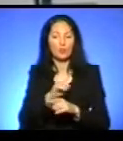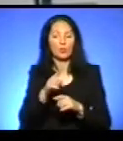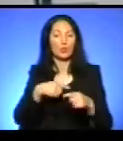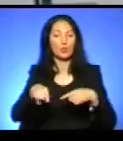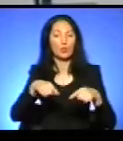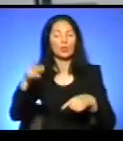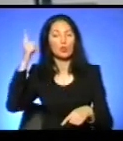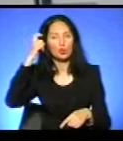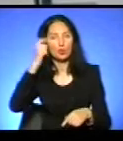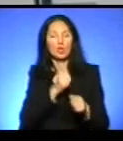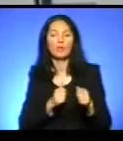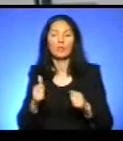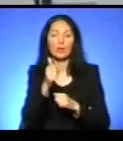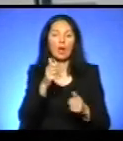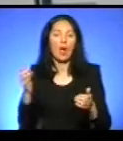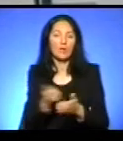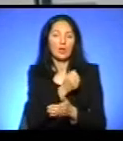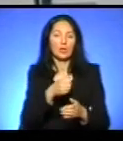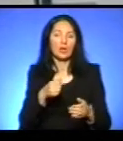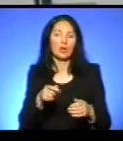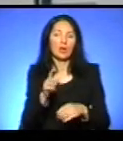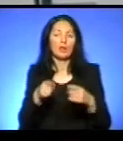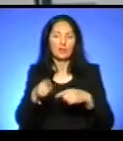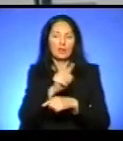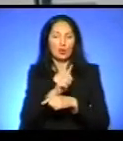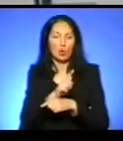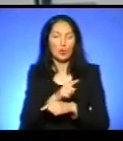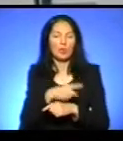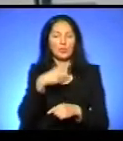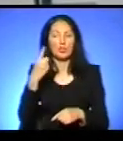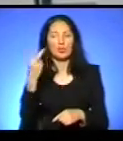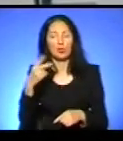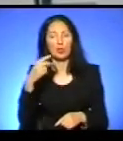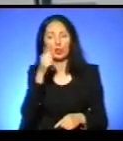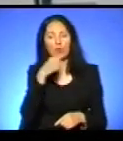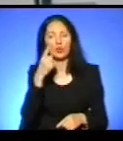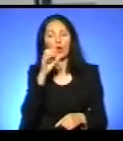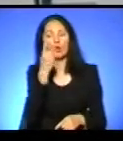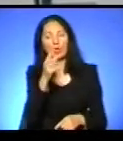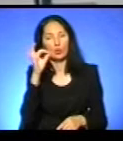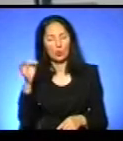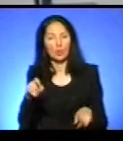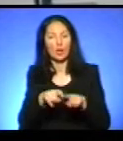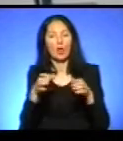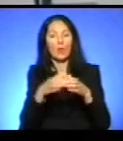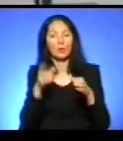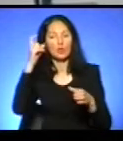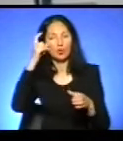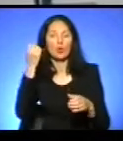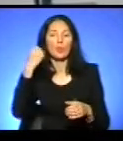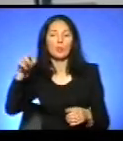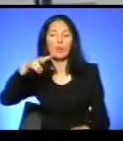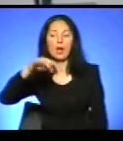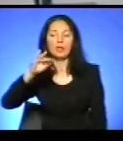Чорткова обіграли суперників з Тернополя 2002 року народження 1-0. І команда з Чорткова здолала литовців з рахунком